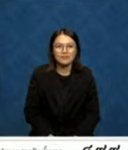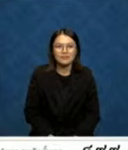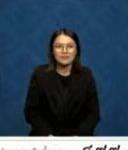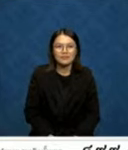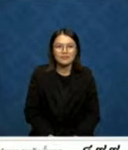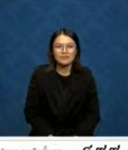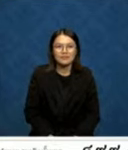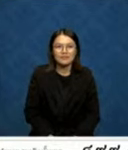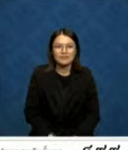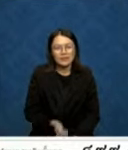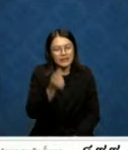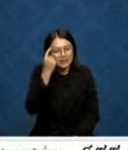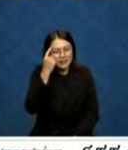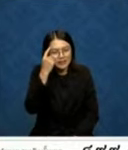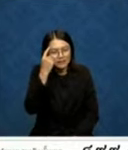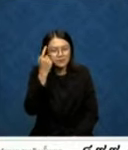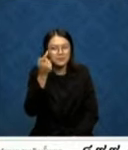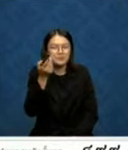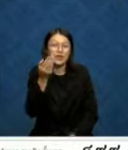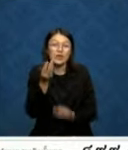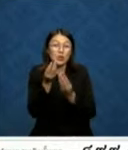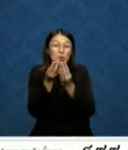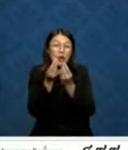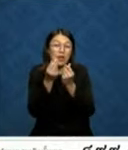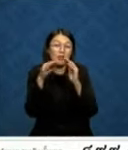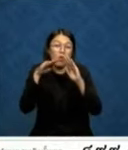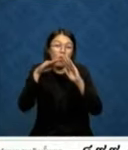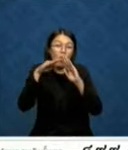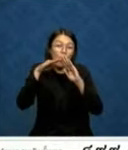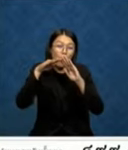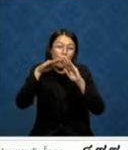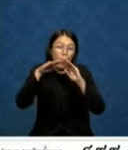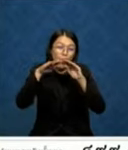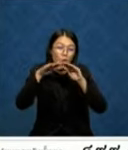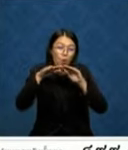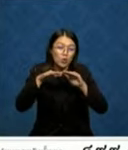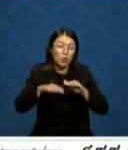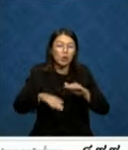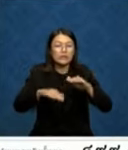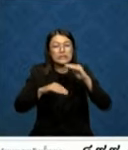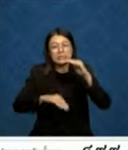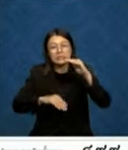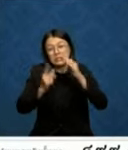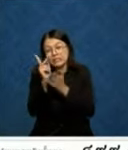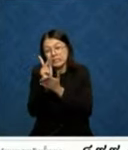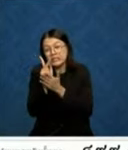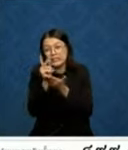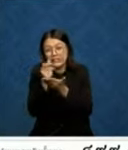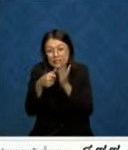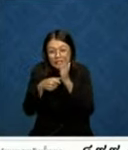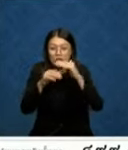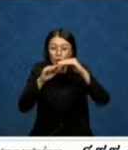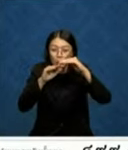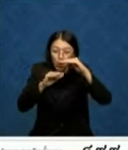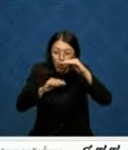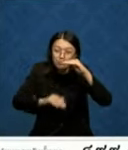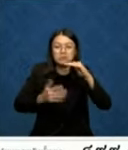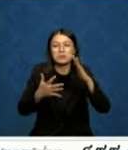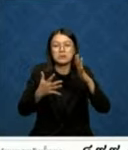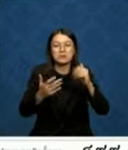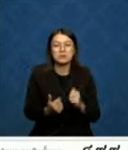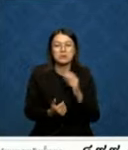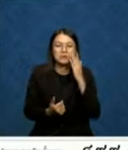ไม่มีแนวโน้มที่ตัวเลขนี้จะลดลงในอนาคตอันใกล้ การดำเนินนโยบายการ